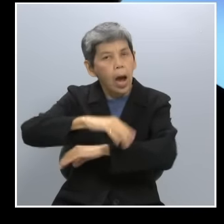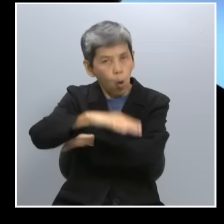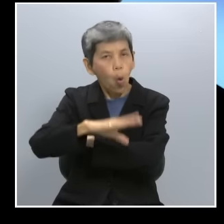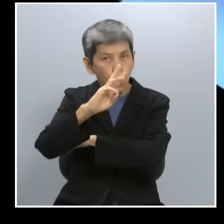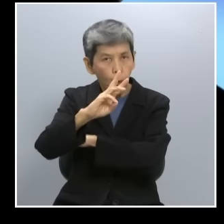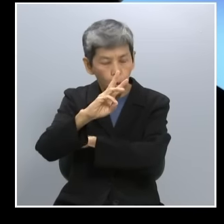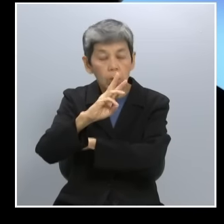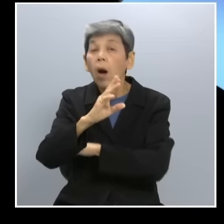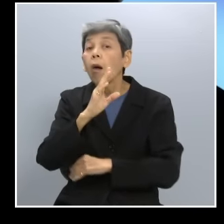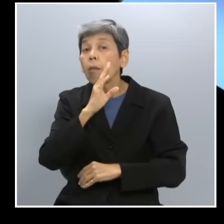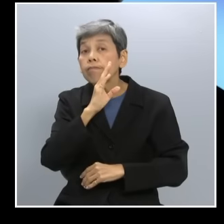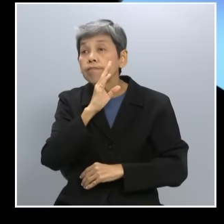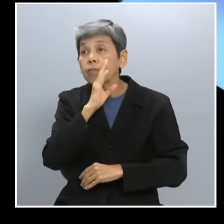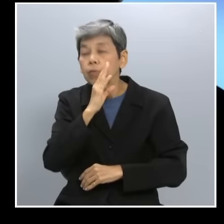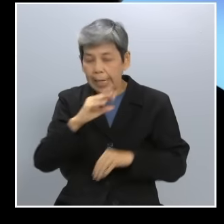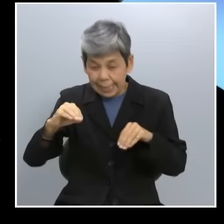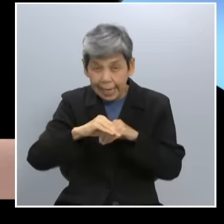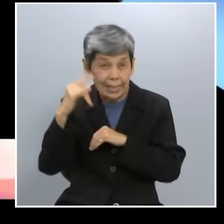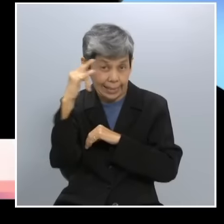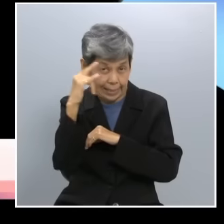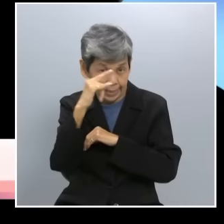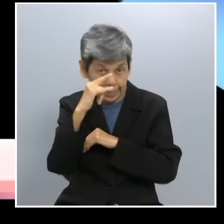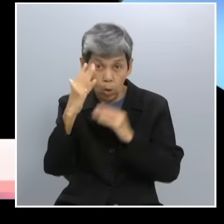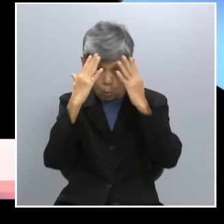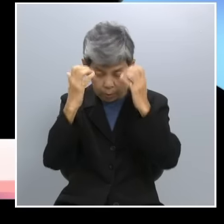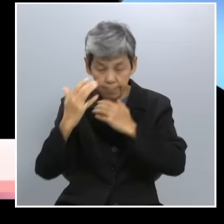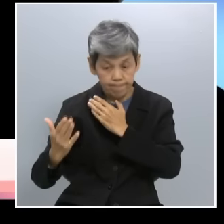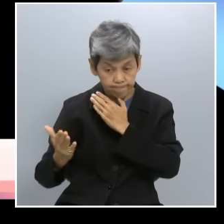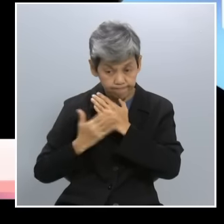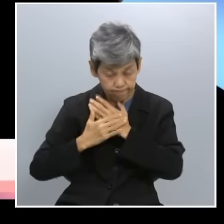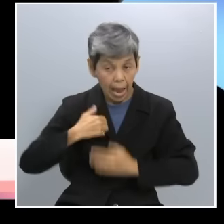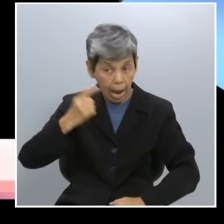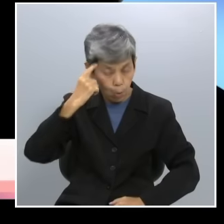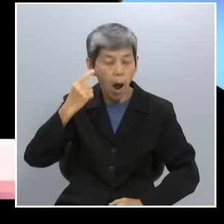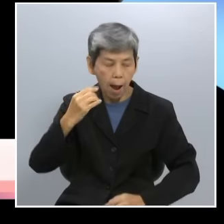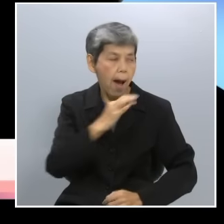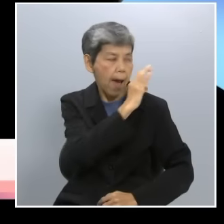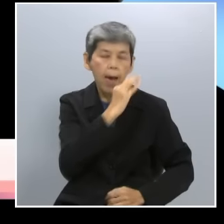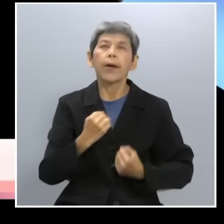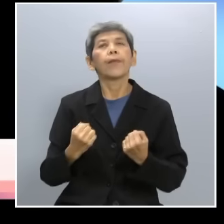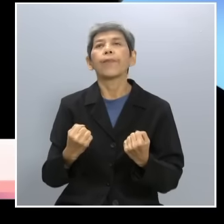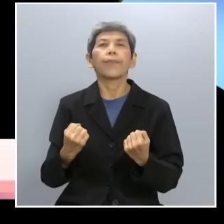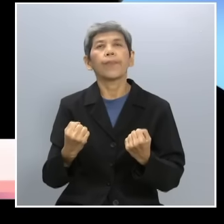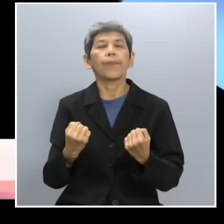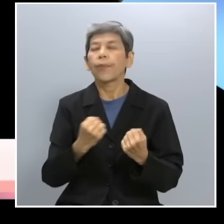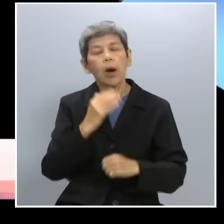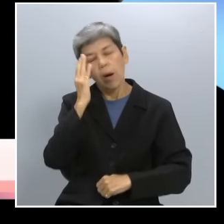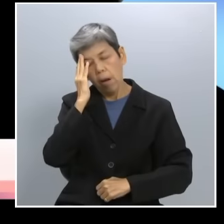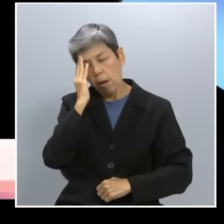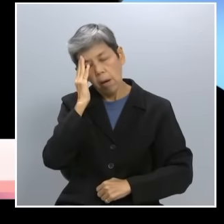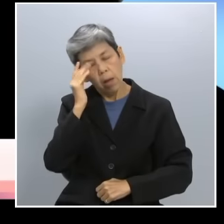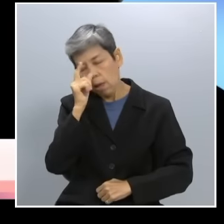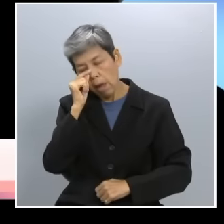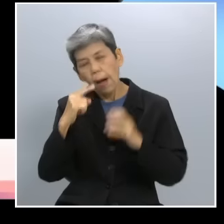เขาบอกว่าถ้าใสนามบินหัวหินแล้วให้ปลูกเค้าอะไรประมาณเยค่ะก็เลยปูกเค้าเนอนอยู่อ่ะค่ะเนอนตั้งแต่